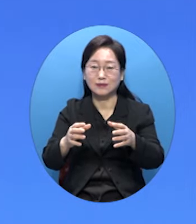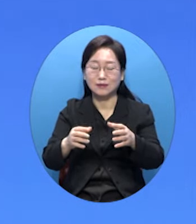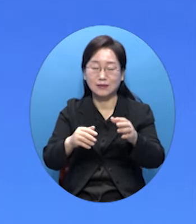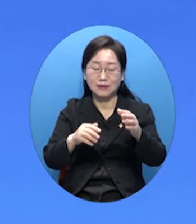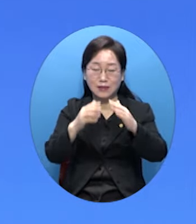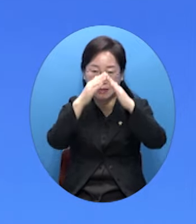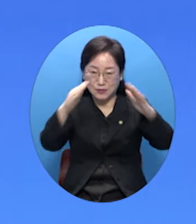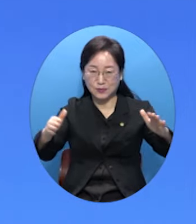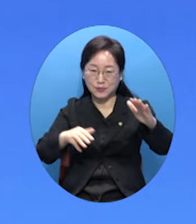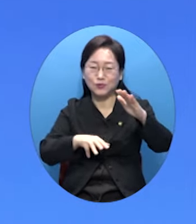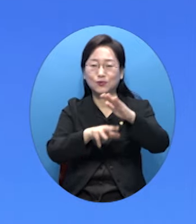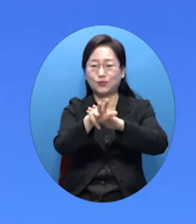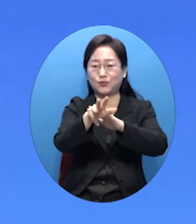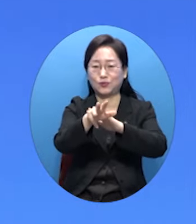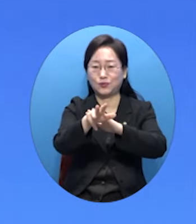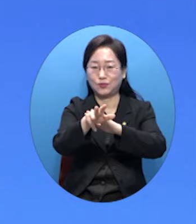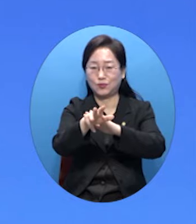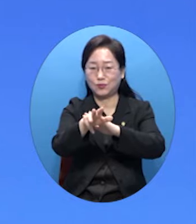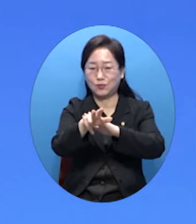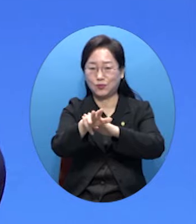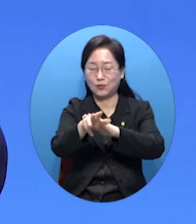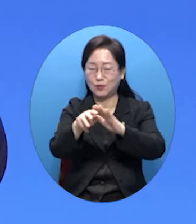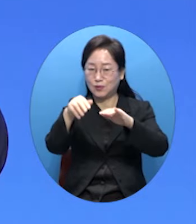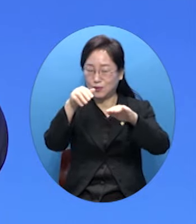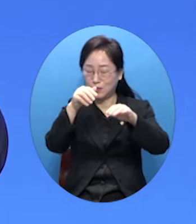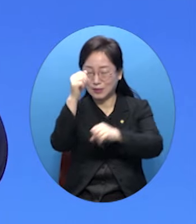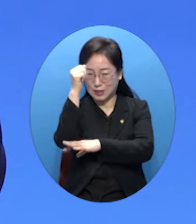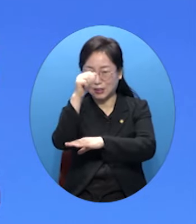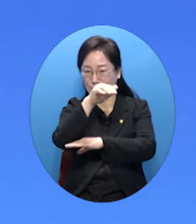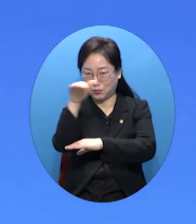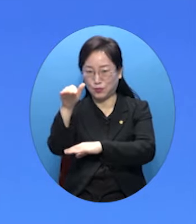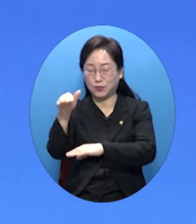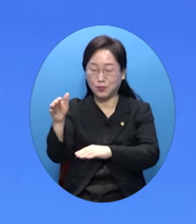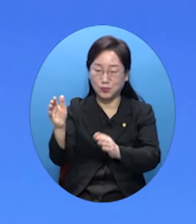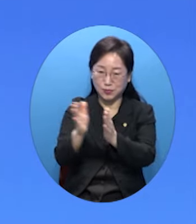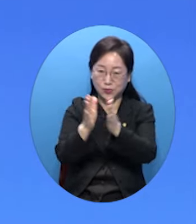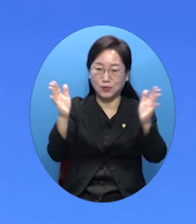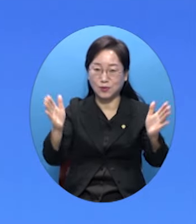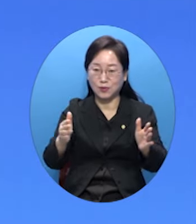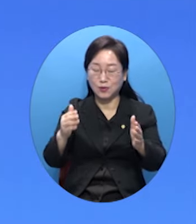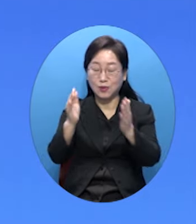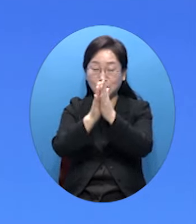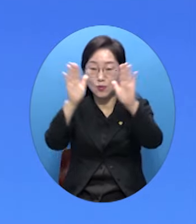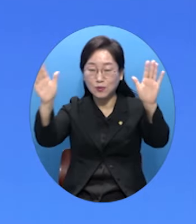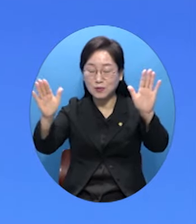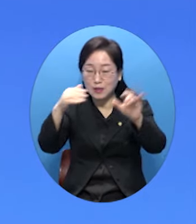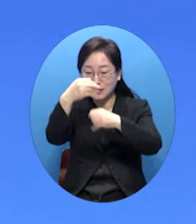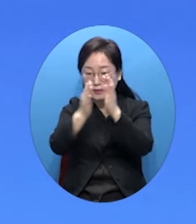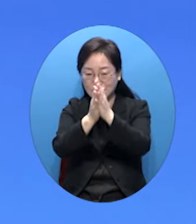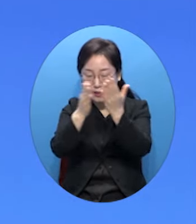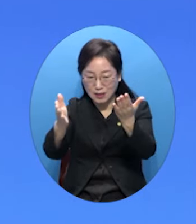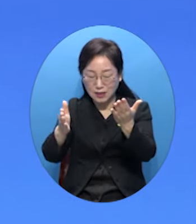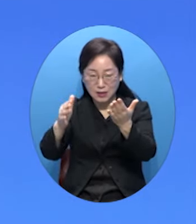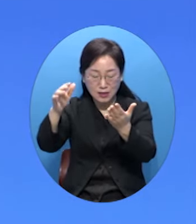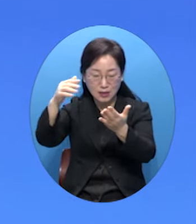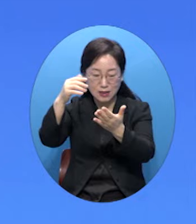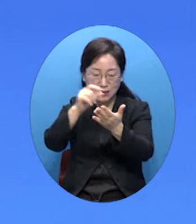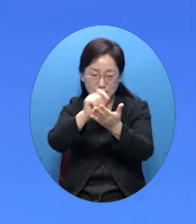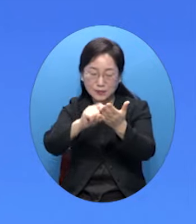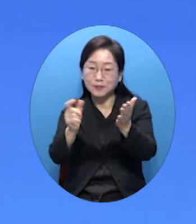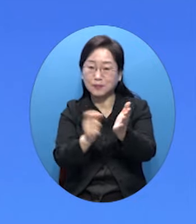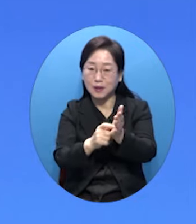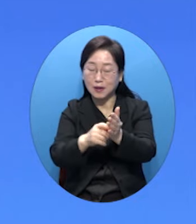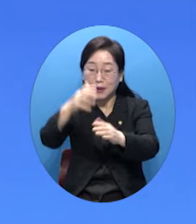애굽에서 출애굽했을 때 그때 기준입니다. 그때쯤 하여간 모세오경을 기록한 시기를 보고 제일 마지막에 기록된